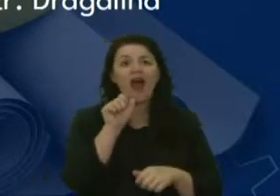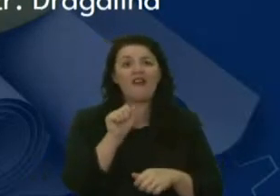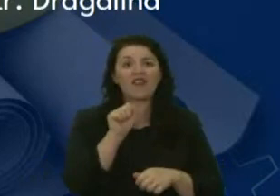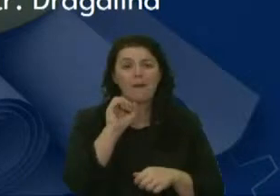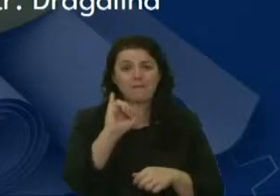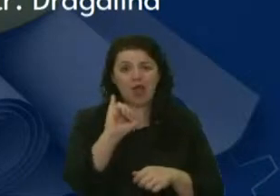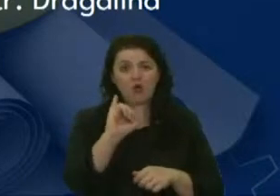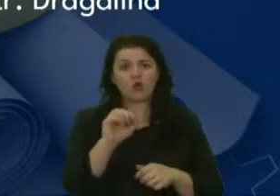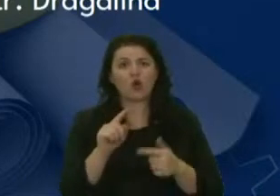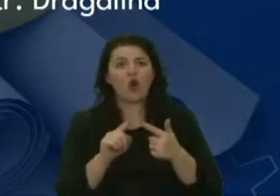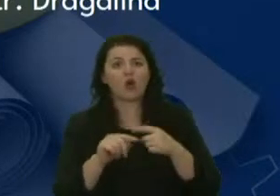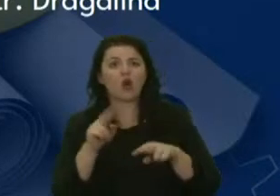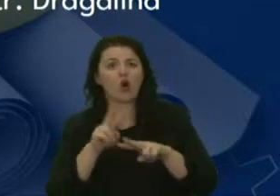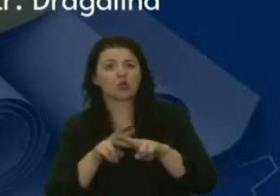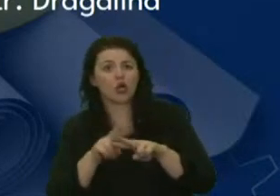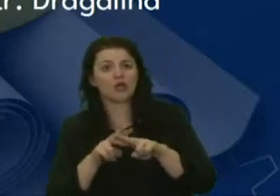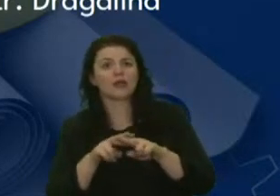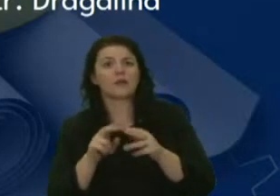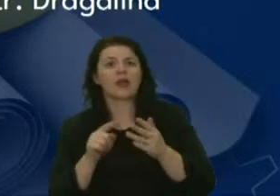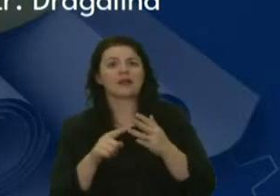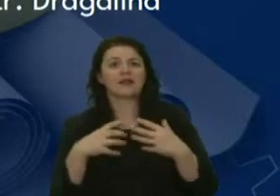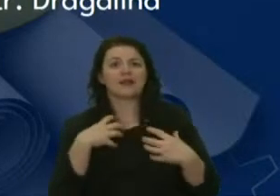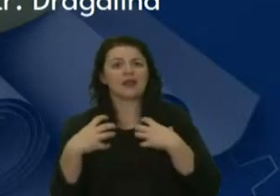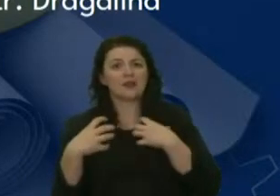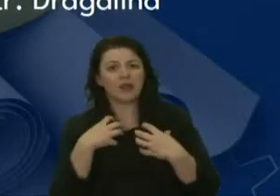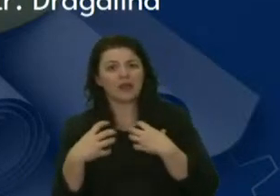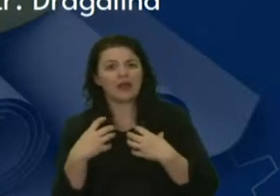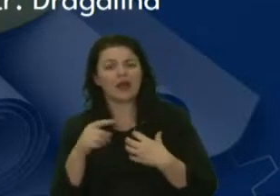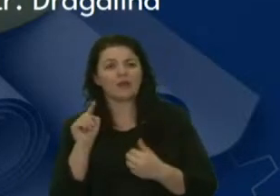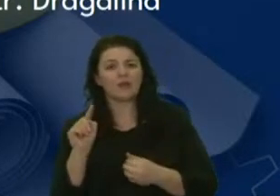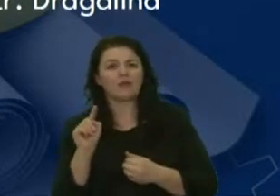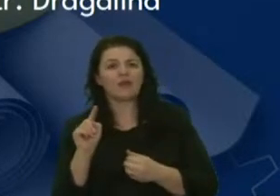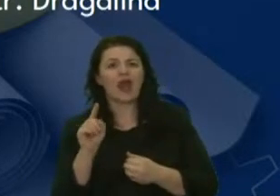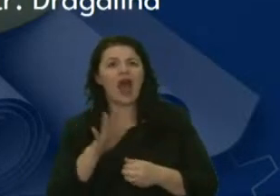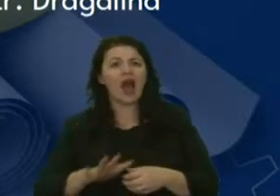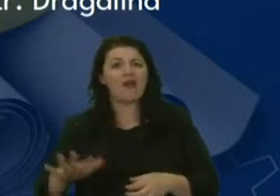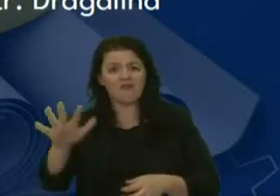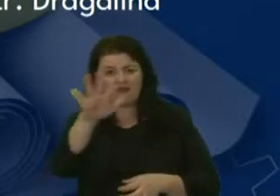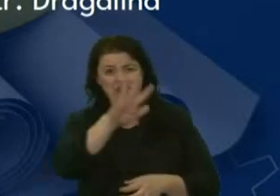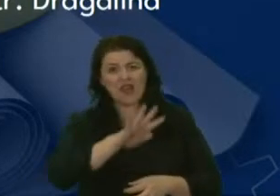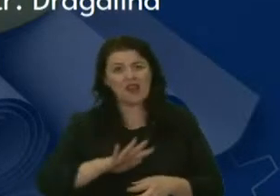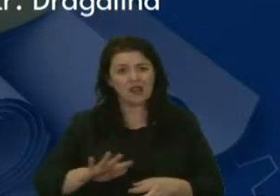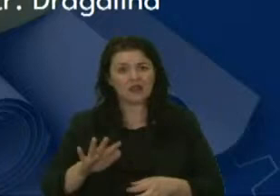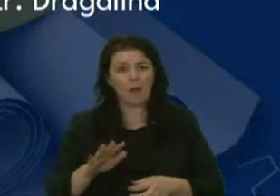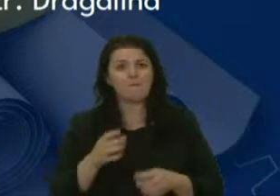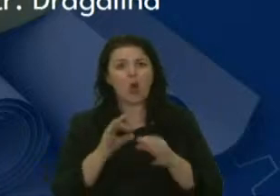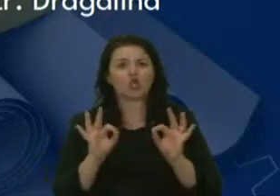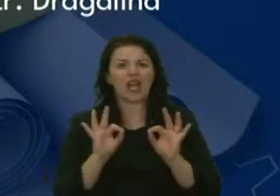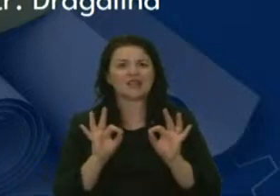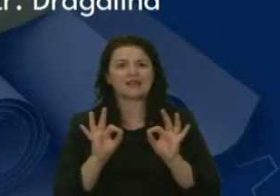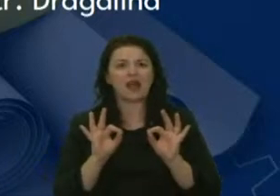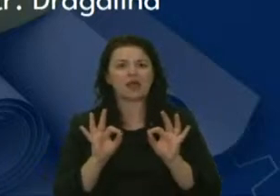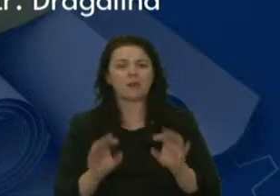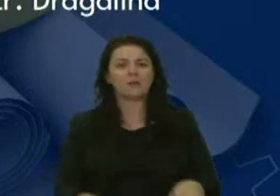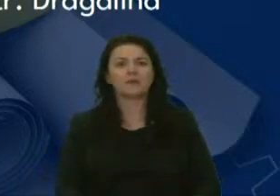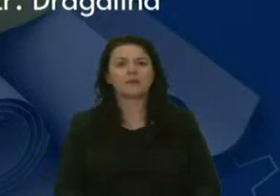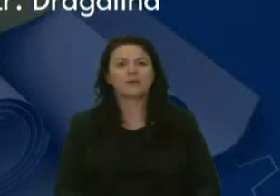catedrala ortodoxă din Teatrul Național Piața aferentă care va intra în proces de